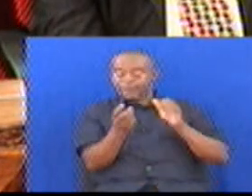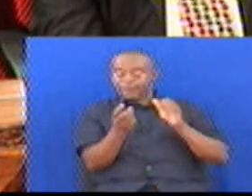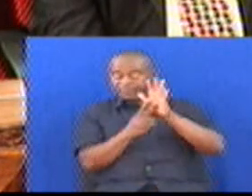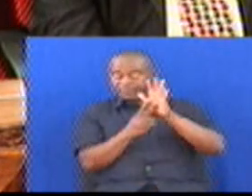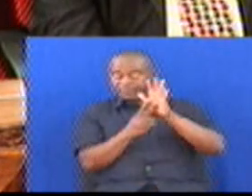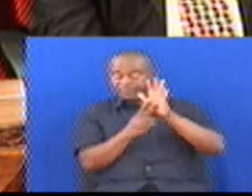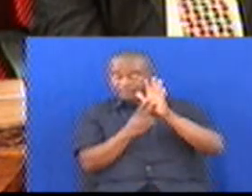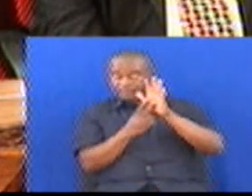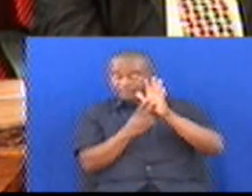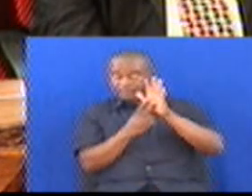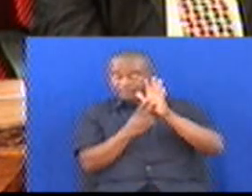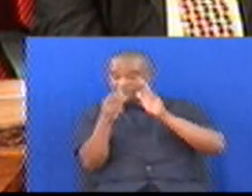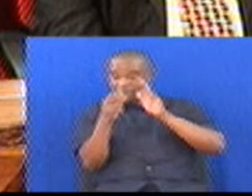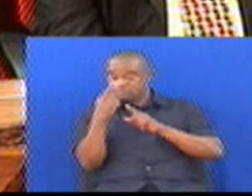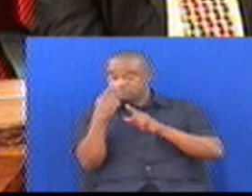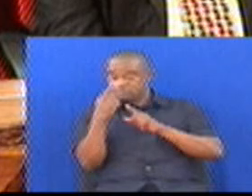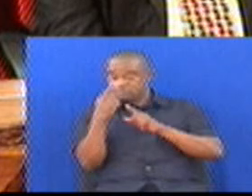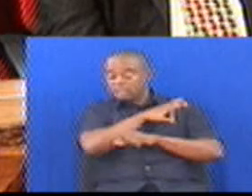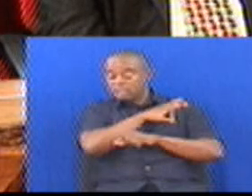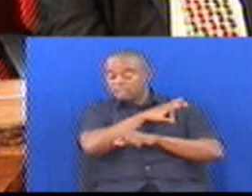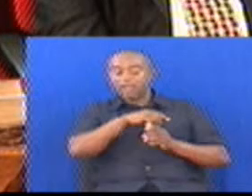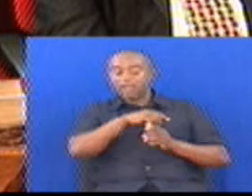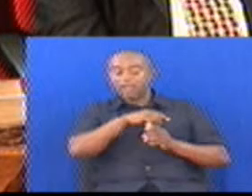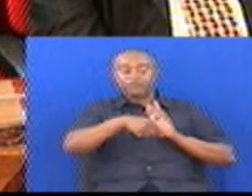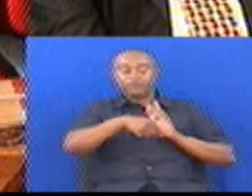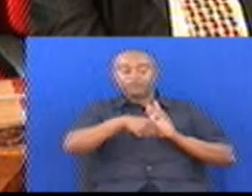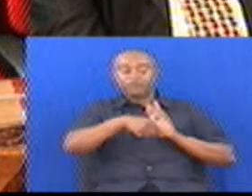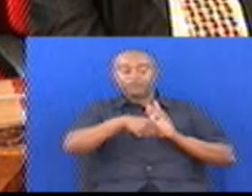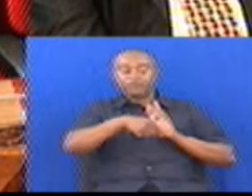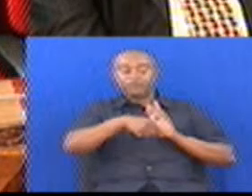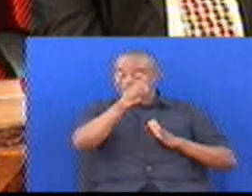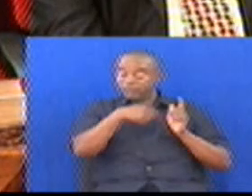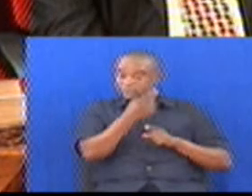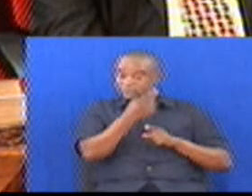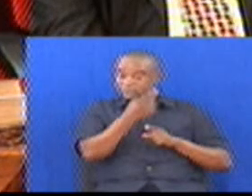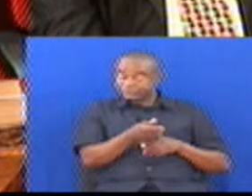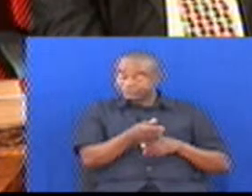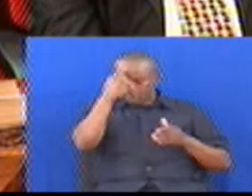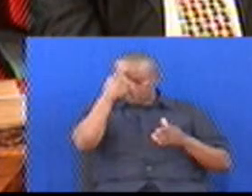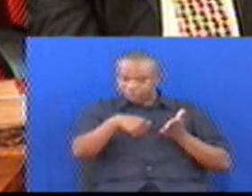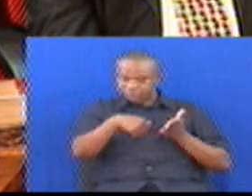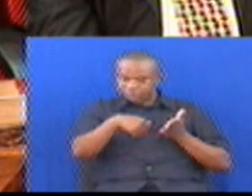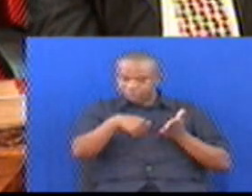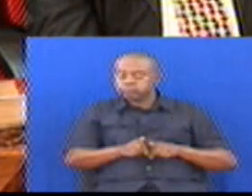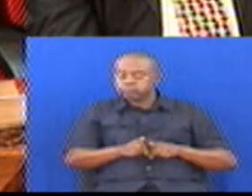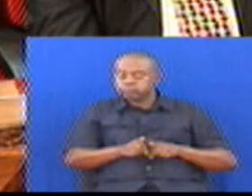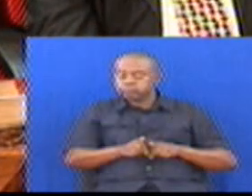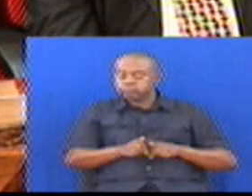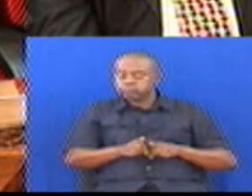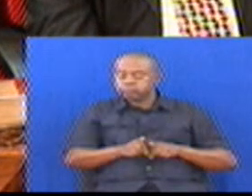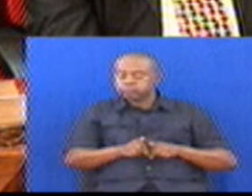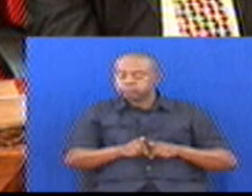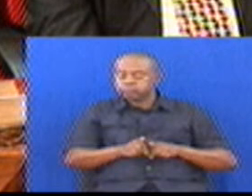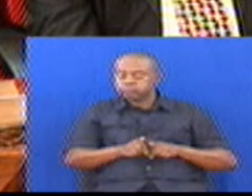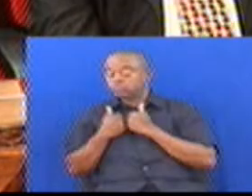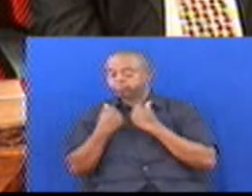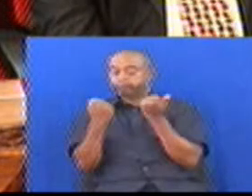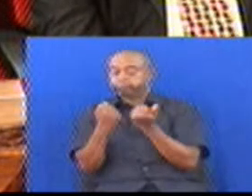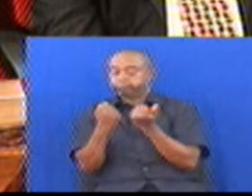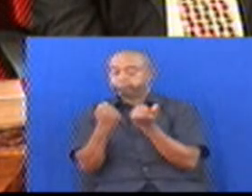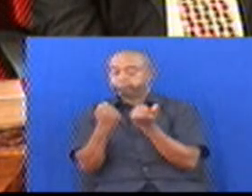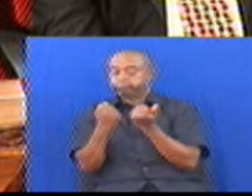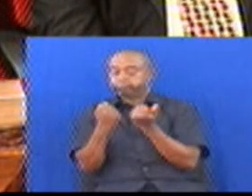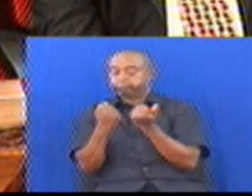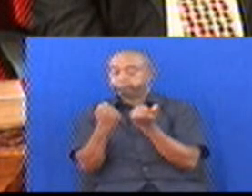482,601 viwandani. Ongezeko hili la viwanda ambalo pia limeenda sambamba na ongezeko la uwezo wa uzalishaji